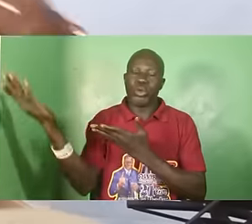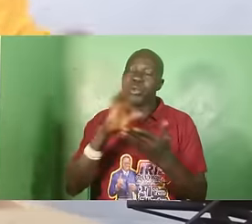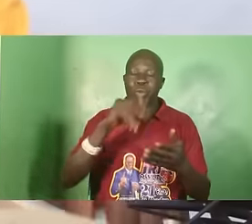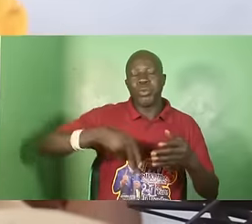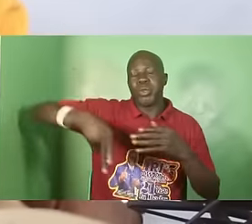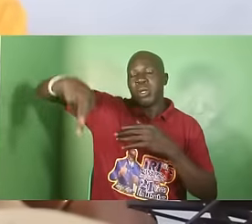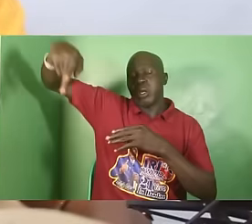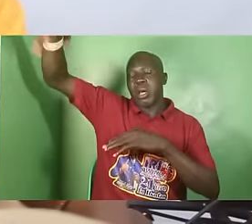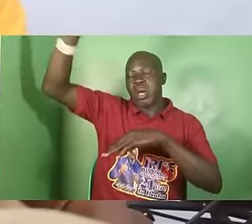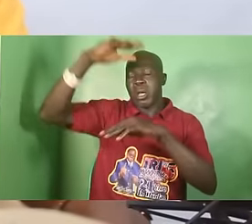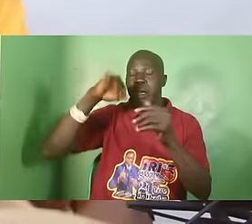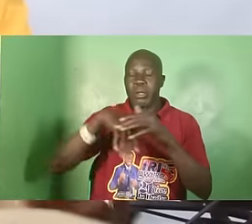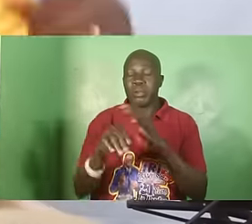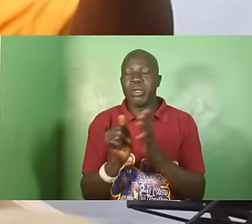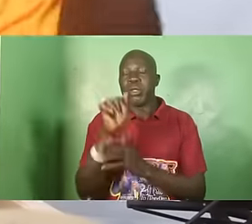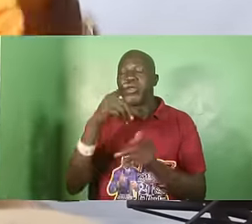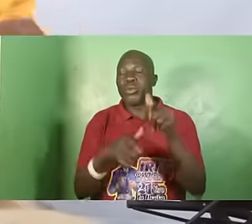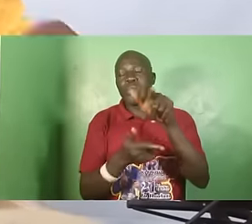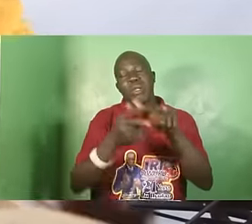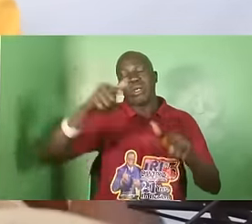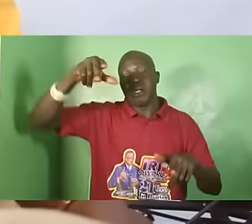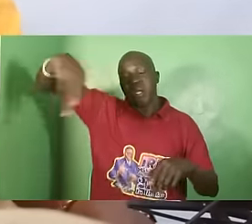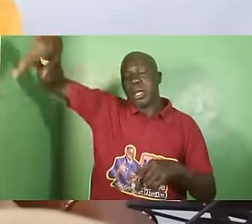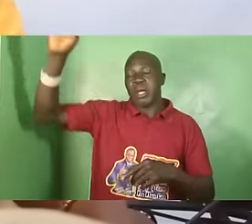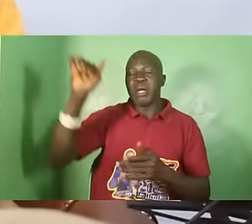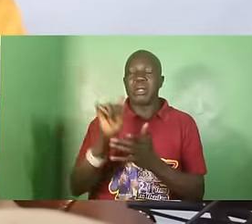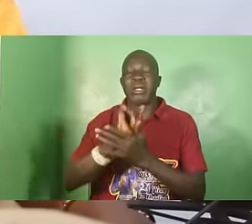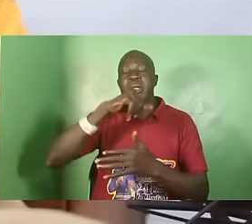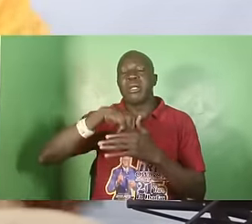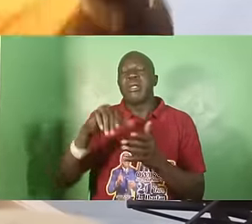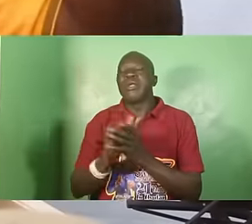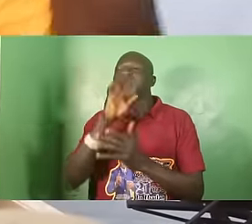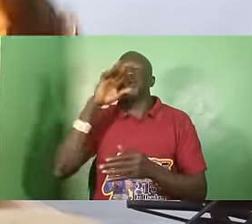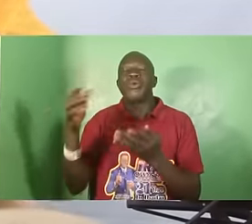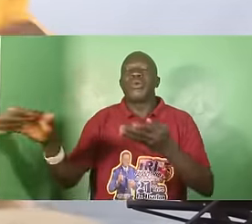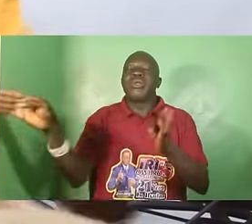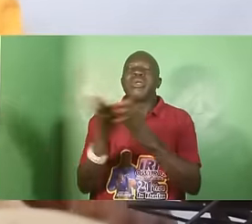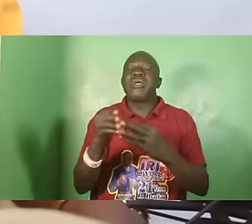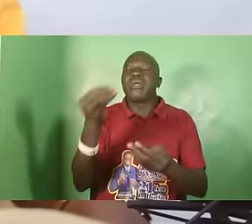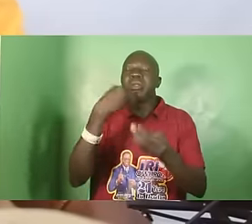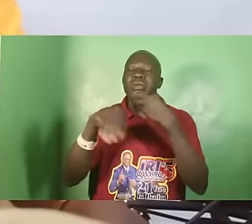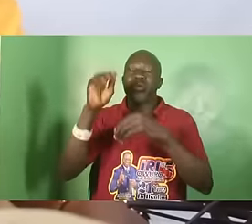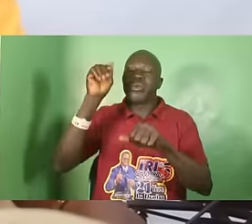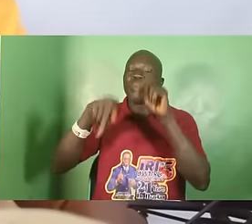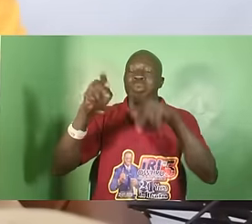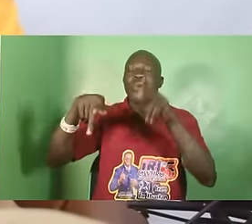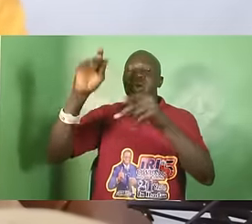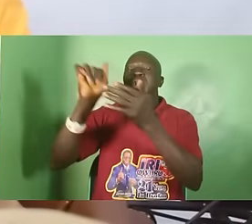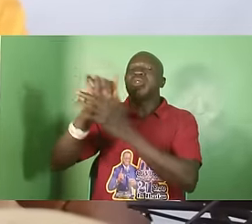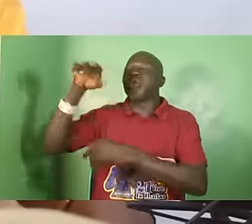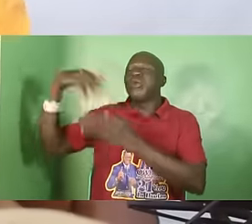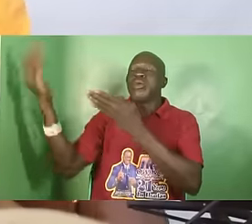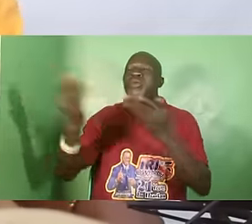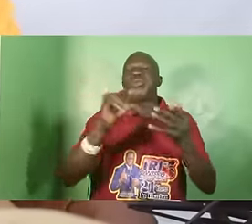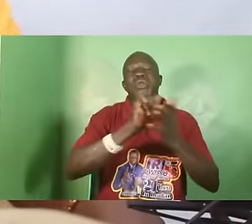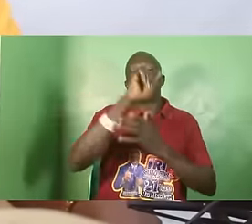láyé. Wàá gbó òkè àgbà. Wàá bá àwọn tòkè jẹ́ wá. Wà á mú òbí